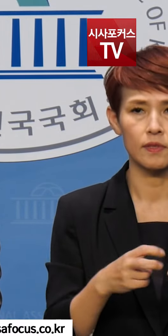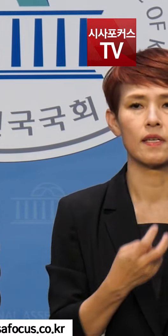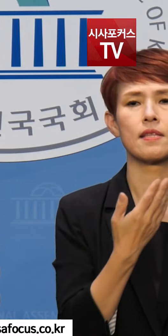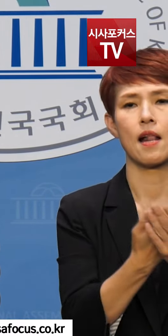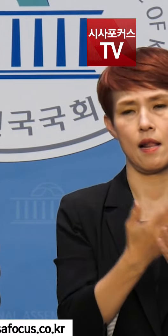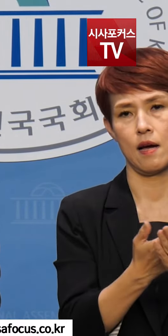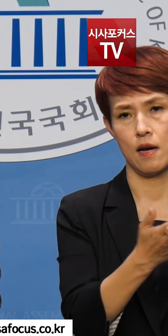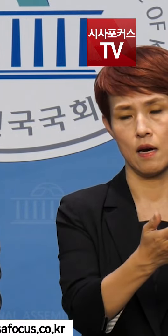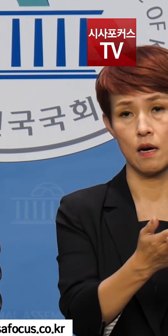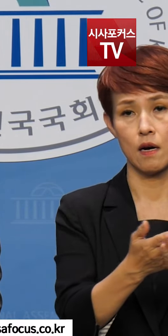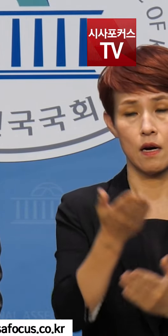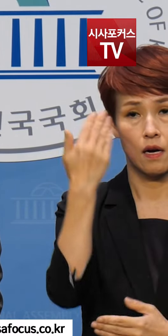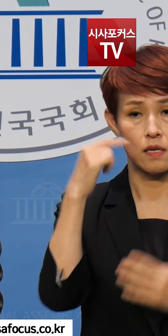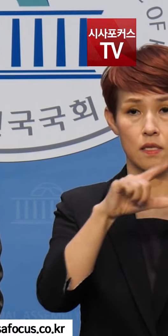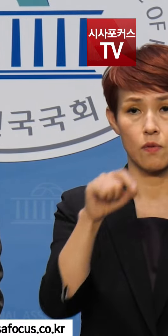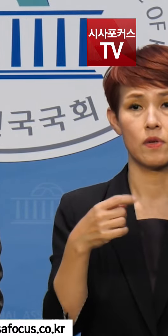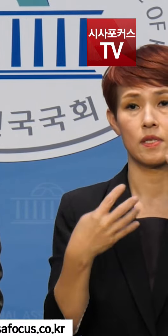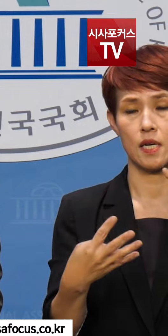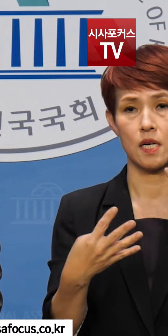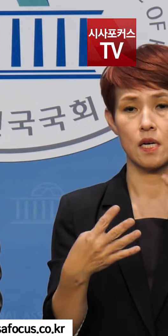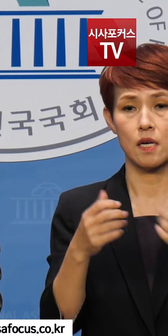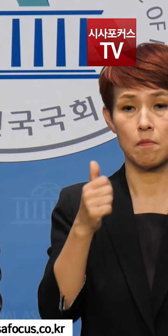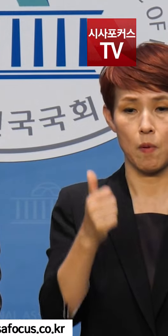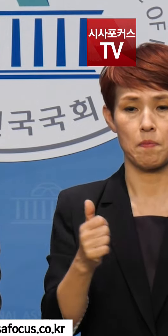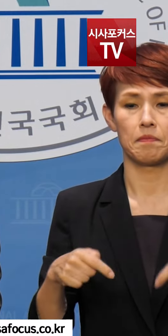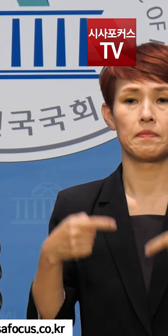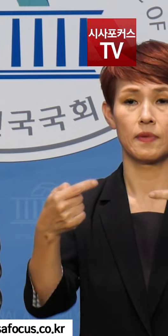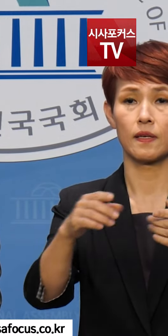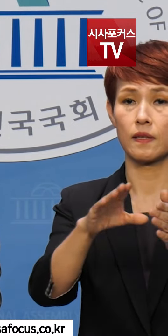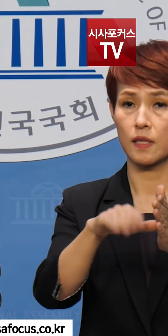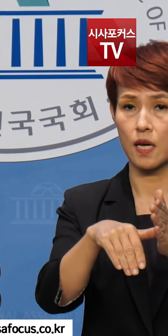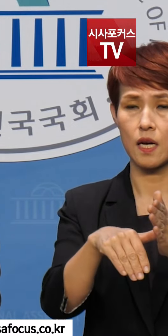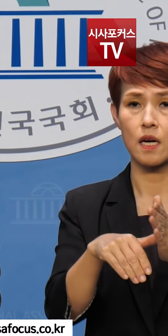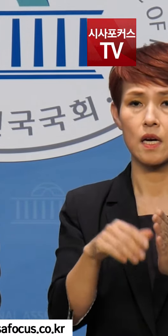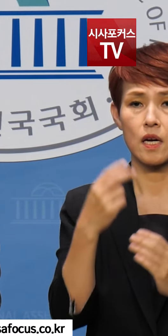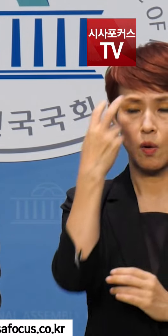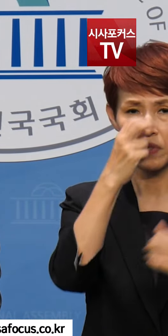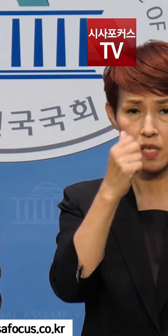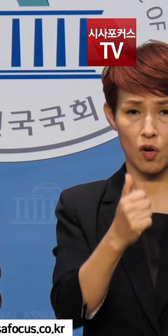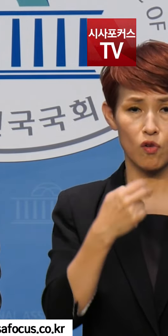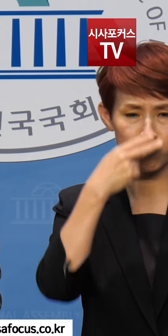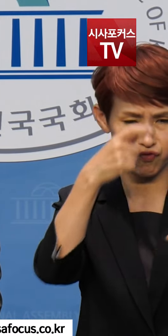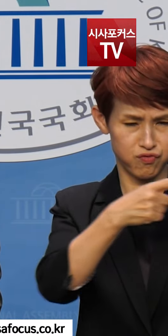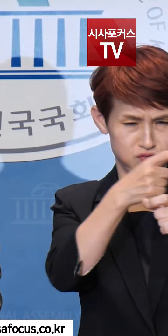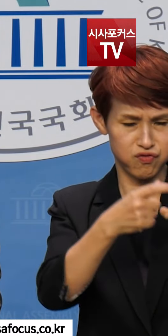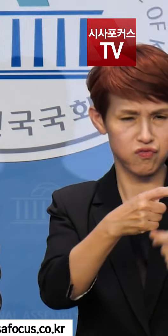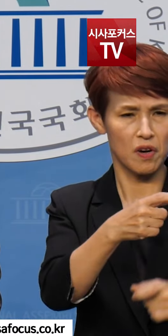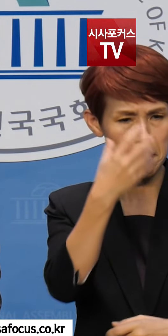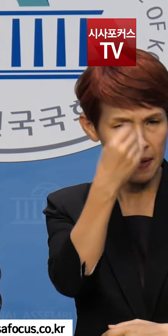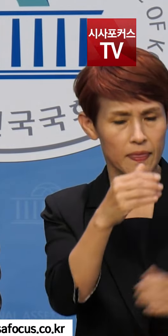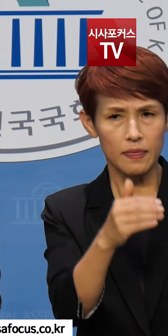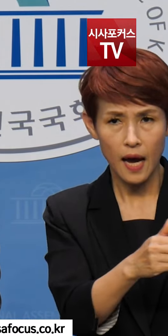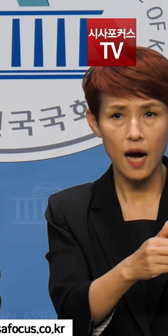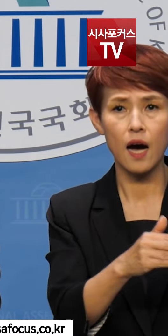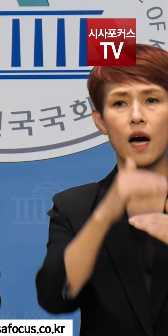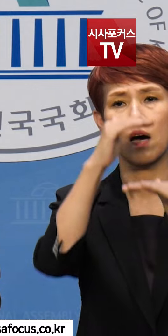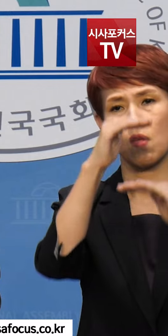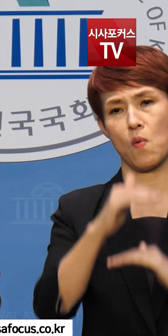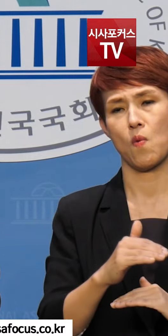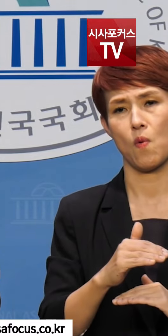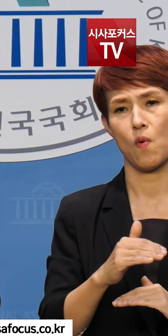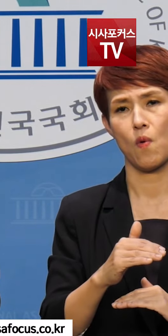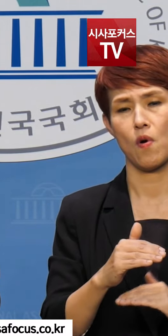경기도 평화부지사가 지난 4월 4일 법정에 출석해 검찰청 술자리 회유가 있었다라는 취지로 진술을